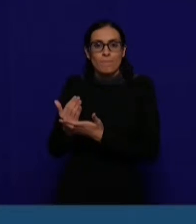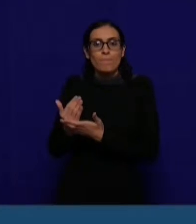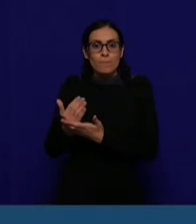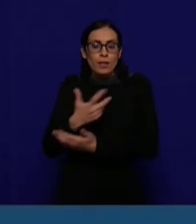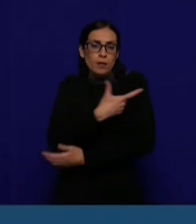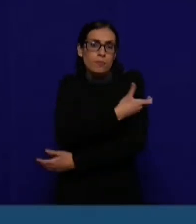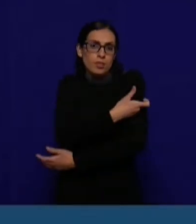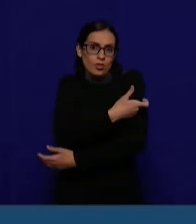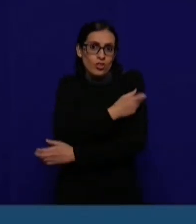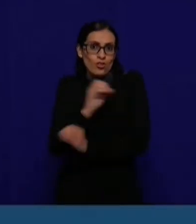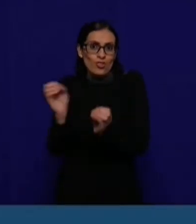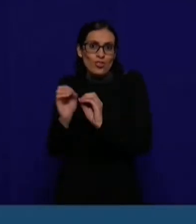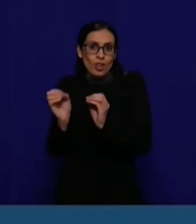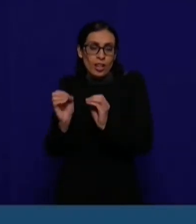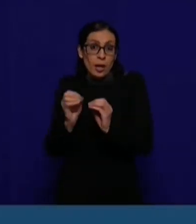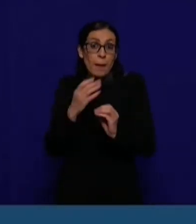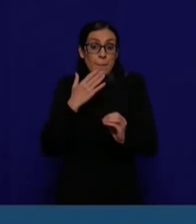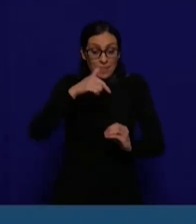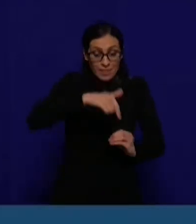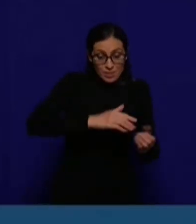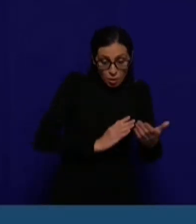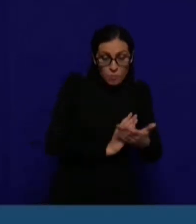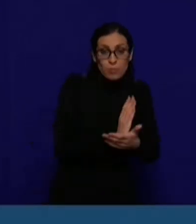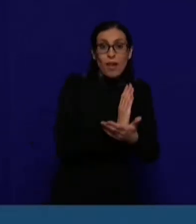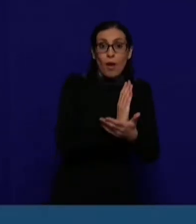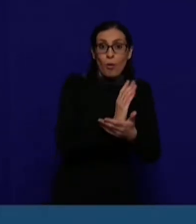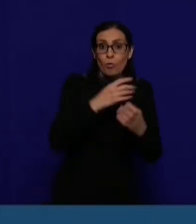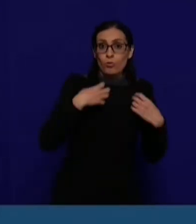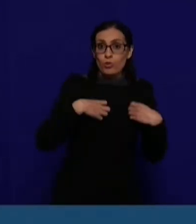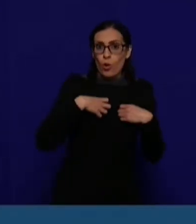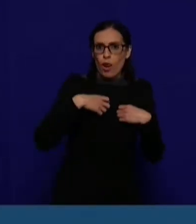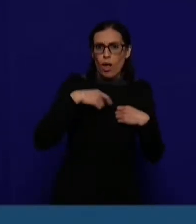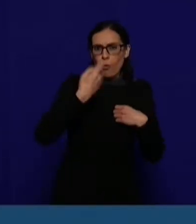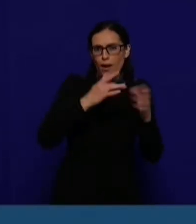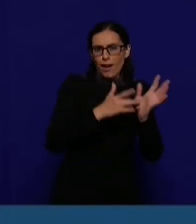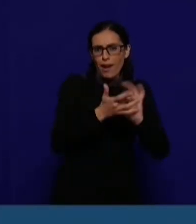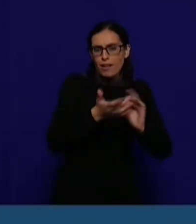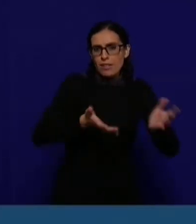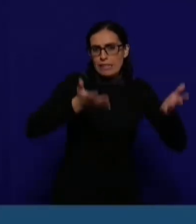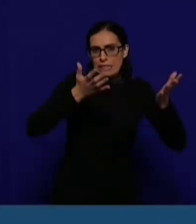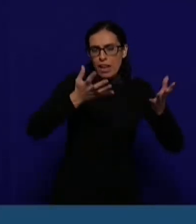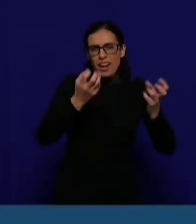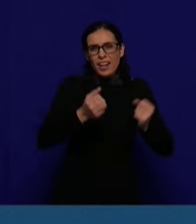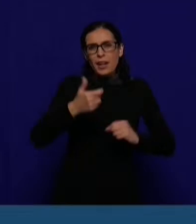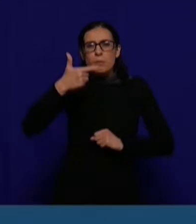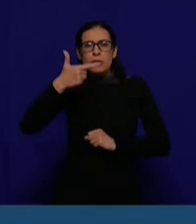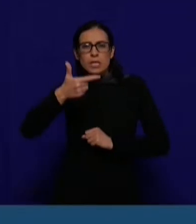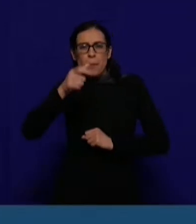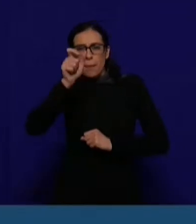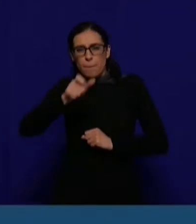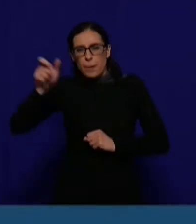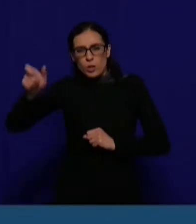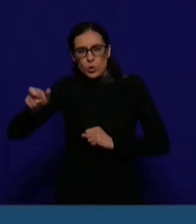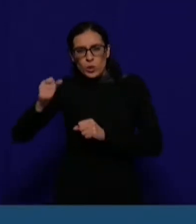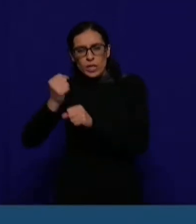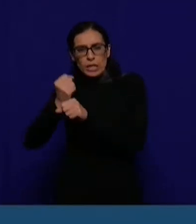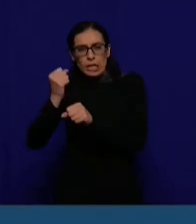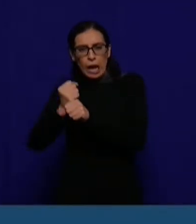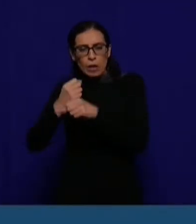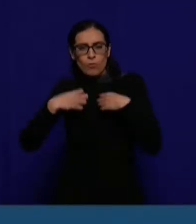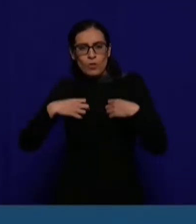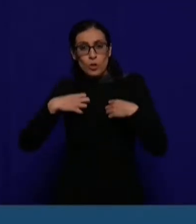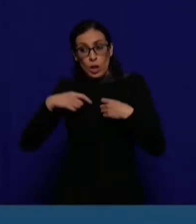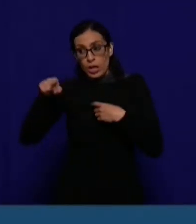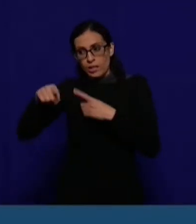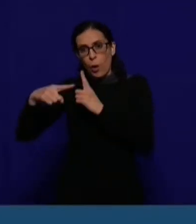mintu bdew l-iskejjel kull ma kellna kienu biss 7 persuni li kienu school staff li ġew pożittivi